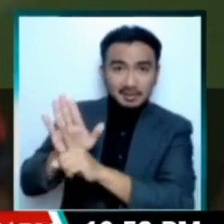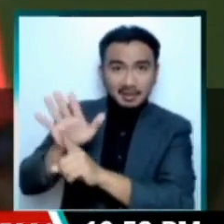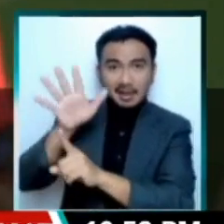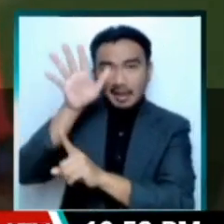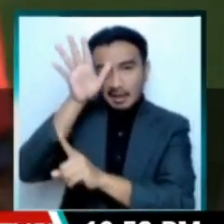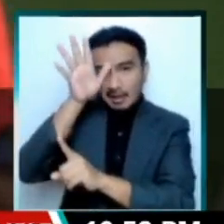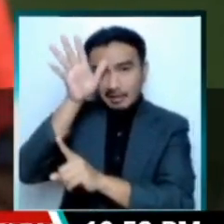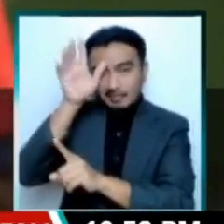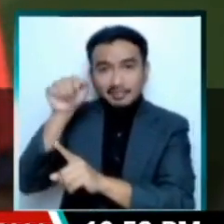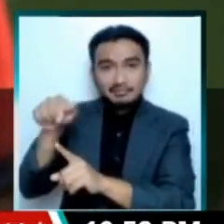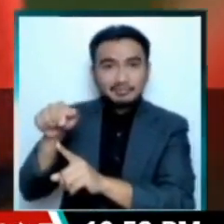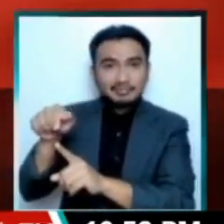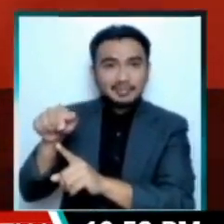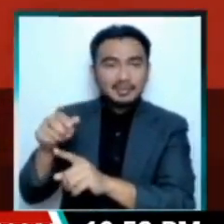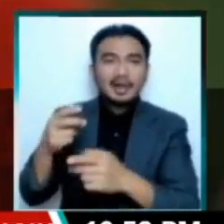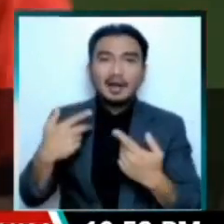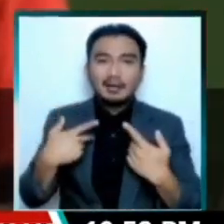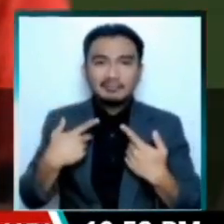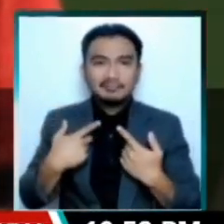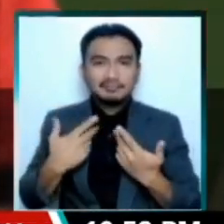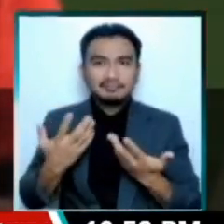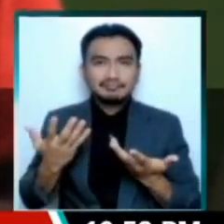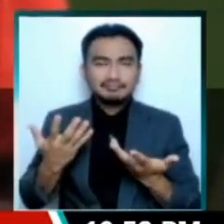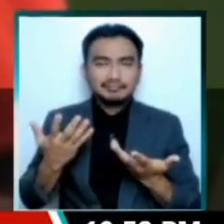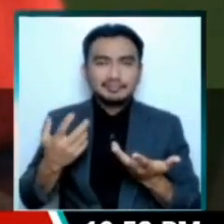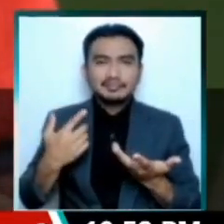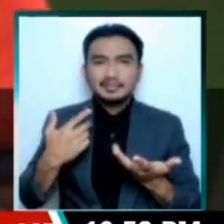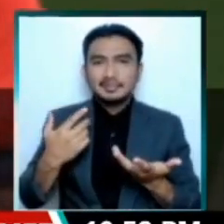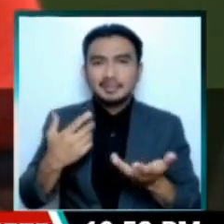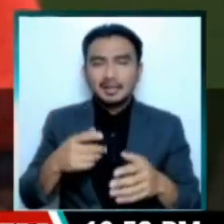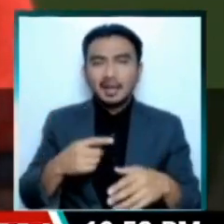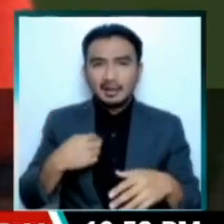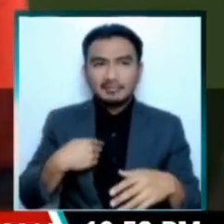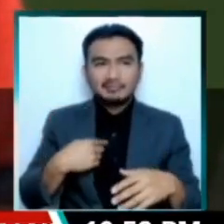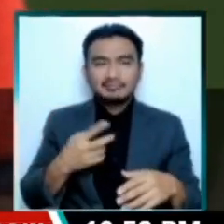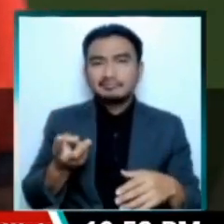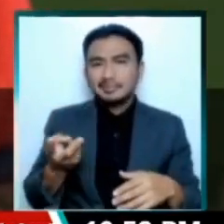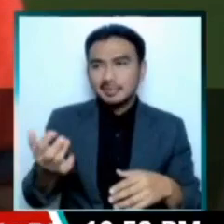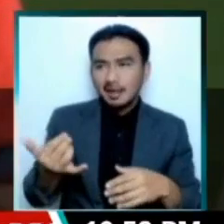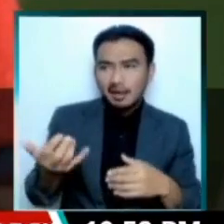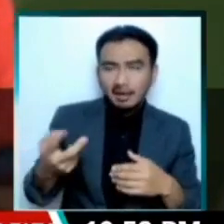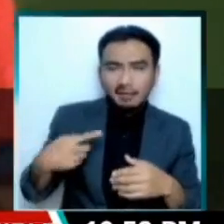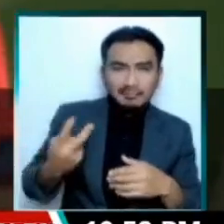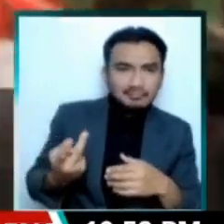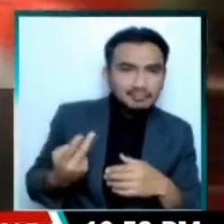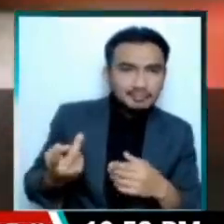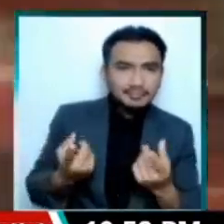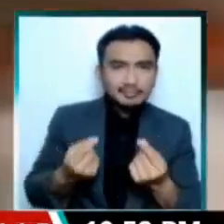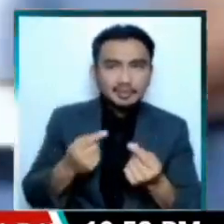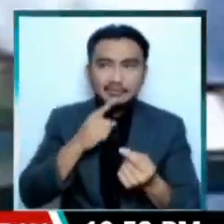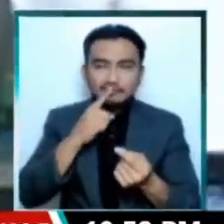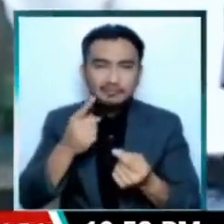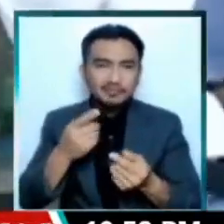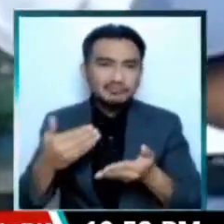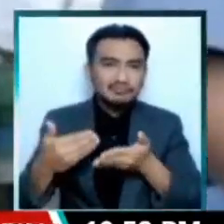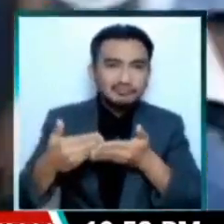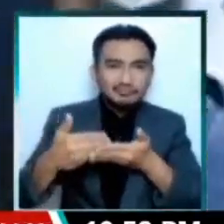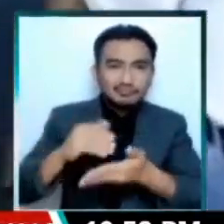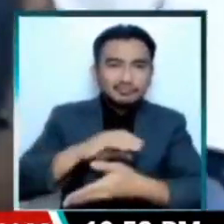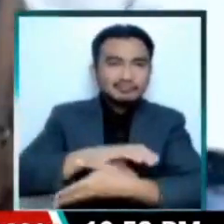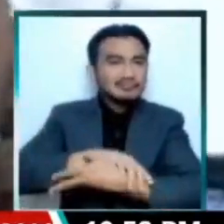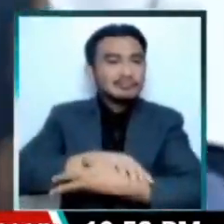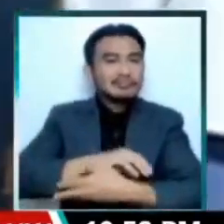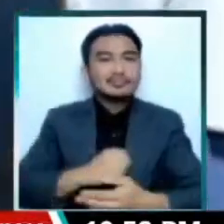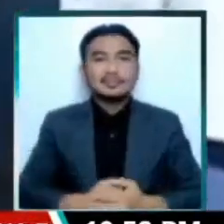Remulla at ng panahon din ng father ko. Alam naman natin nasyado malapit yung dalawang yan. Sa Cabanatuan